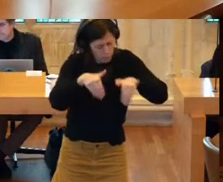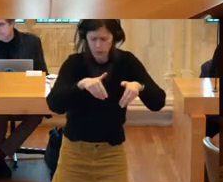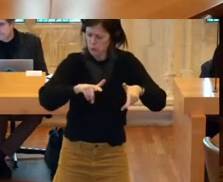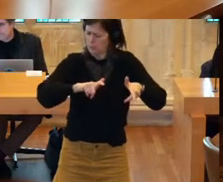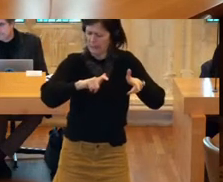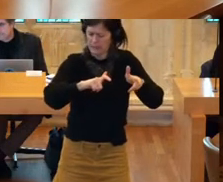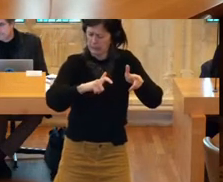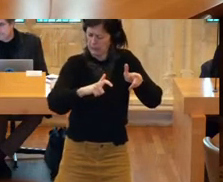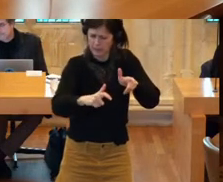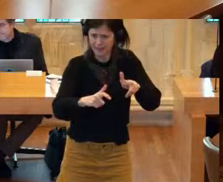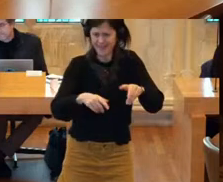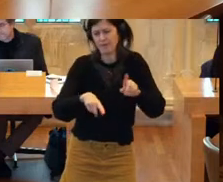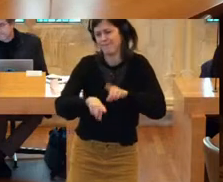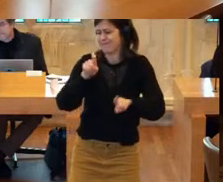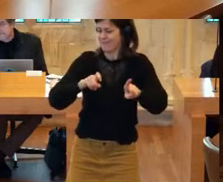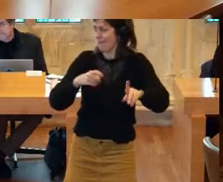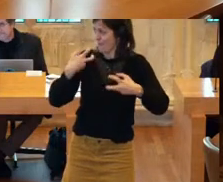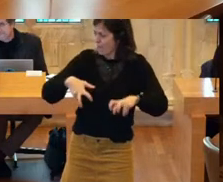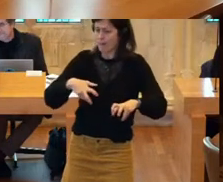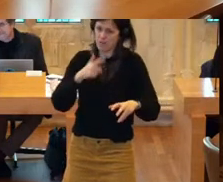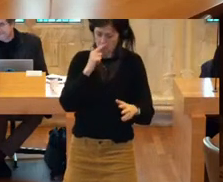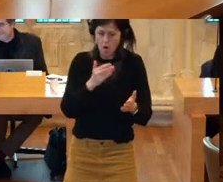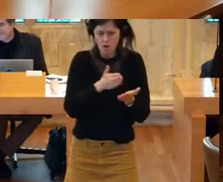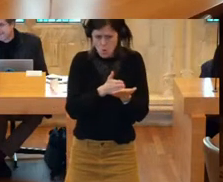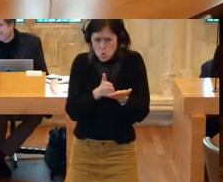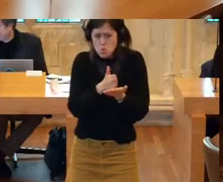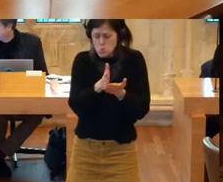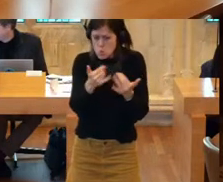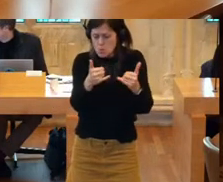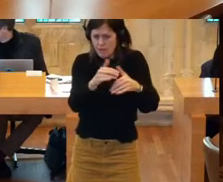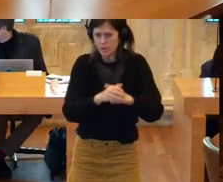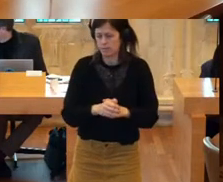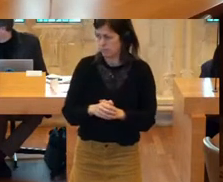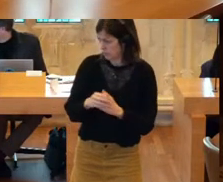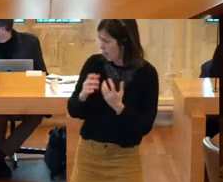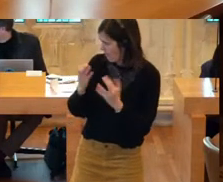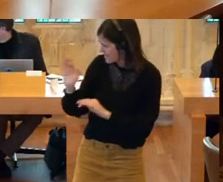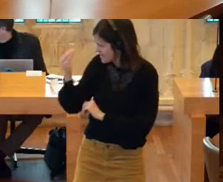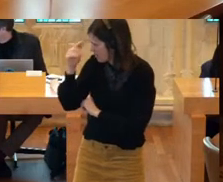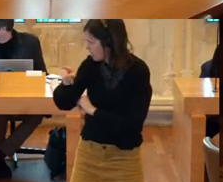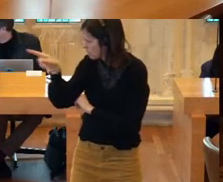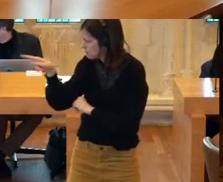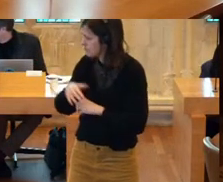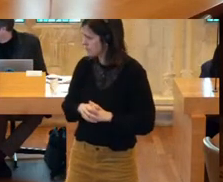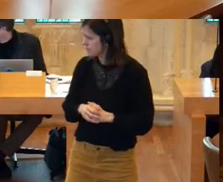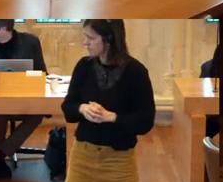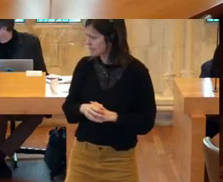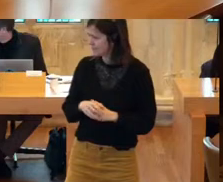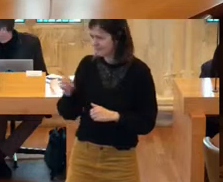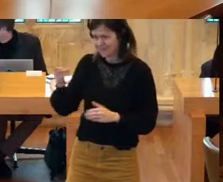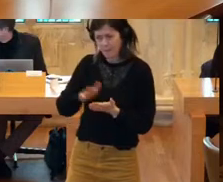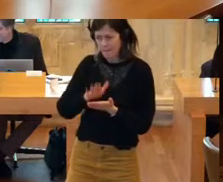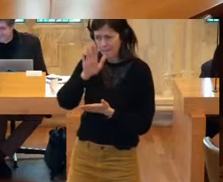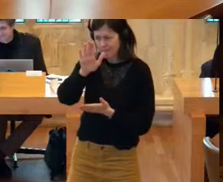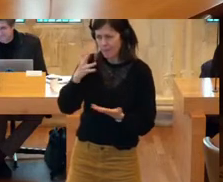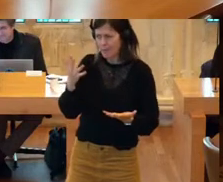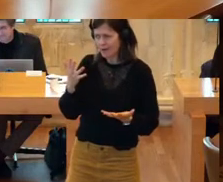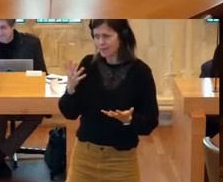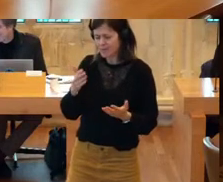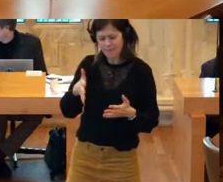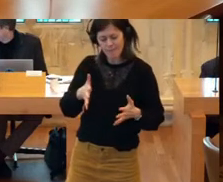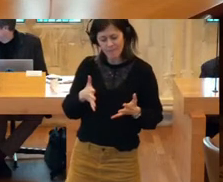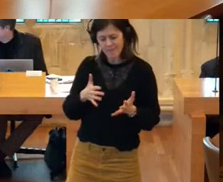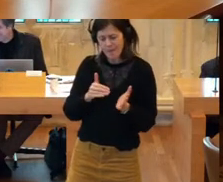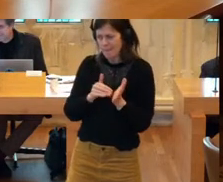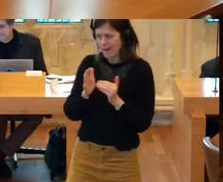mais la route est longue. J'aimerais savoir qui d'entre vous serait prêt à mettre sa main à couper que nous ne serons pas d'ici